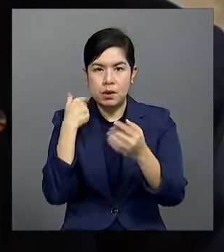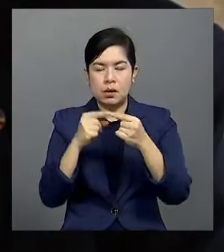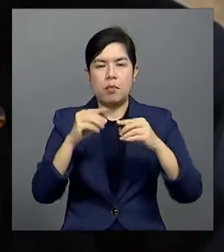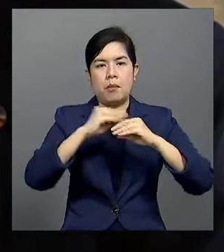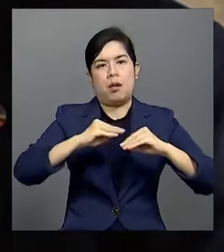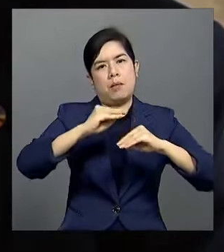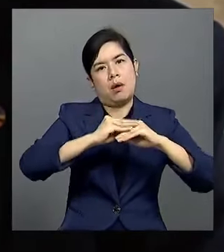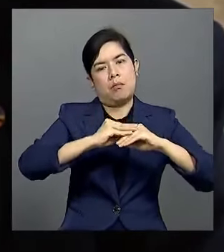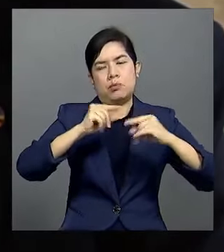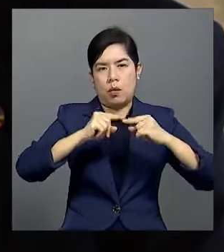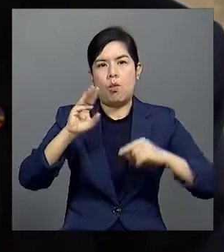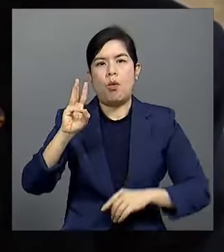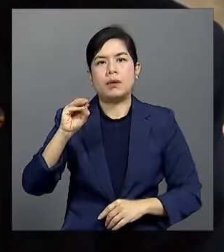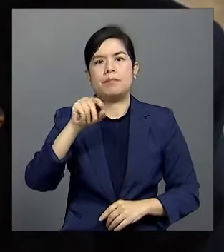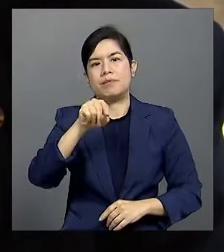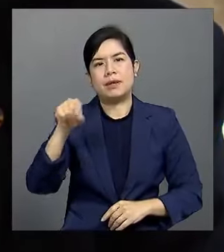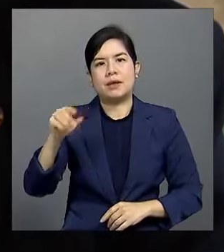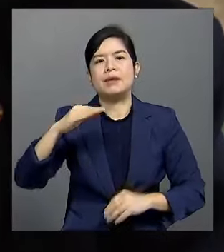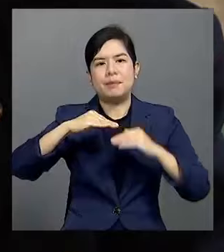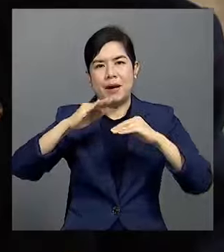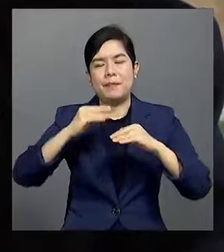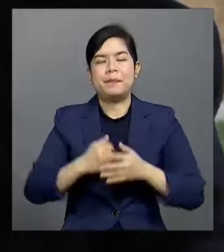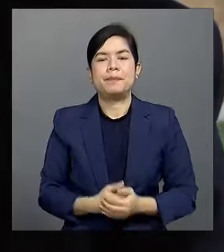60% นะครับตรงนี้ก็เป็น